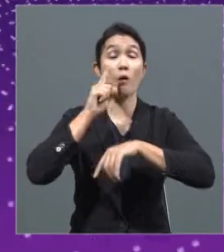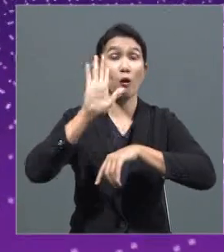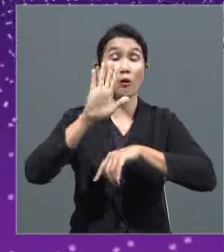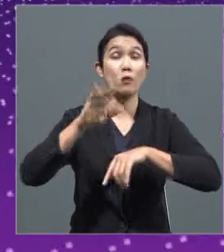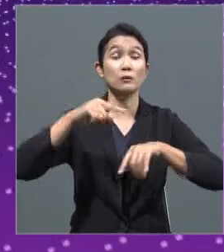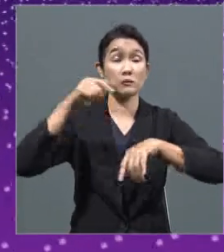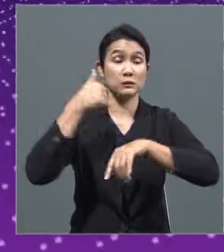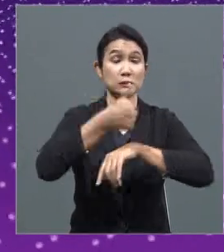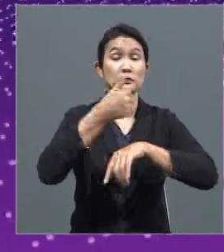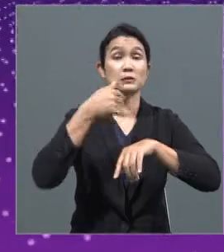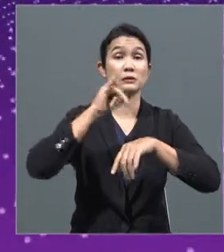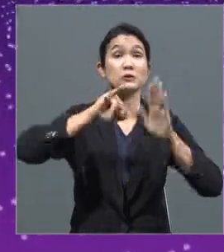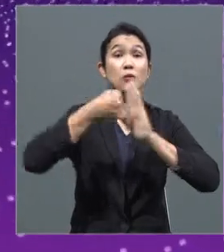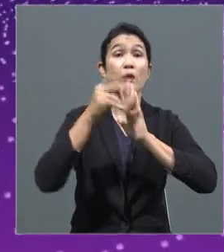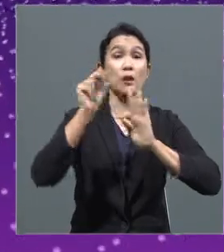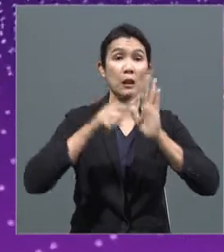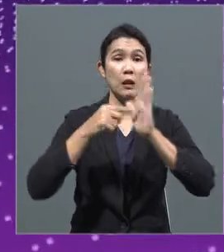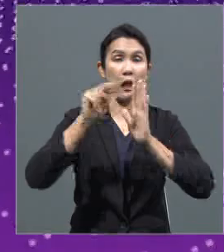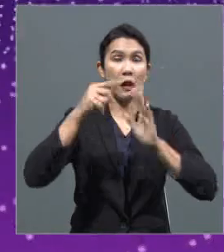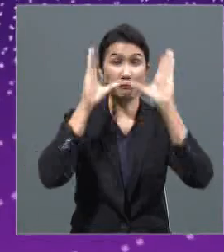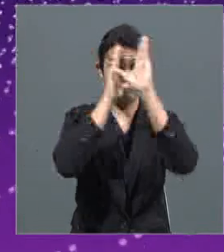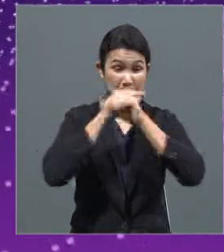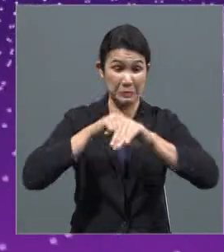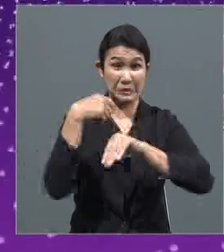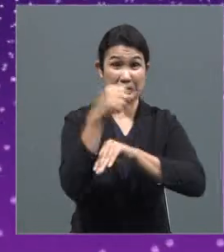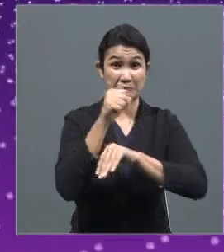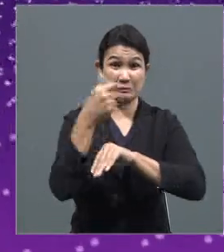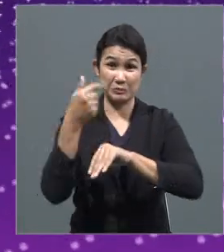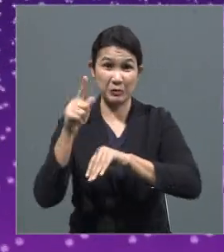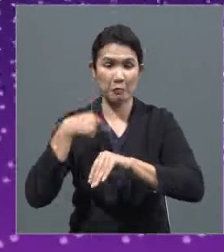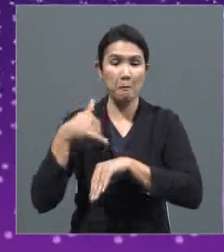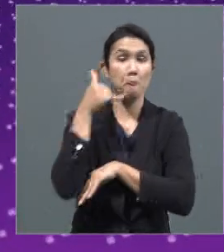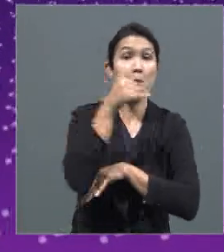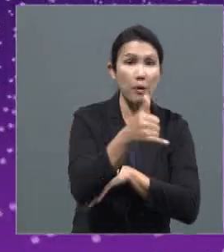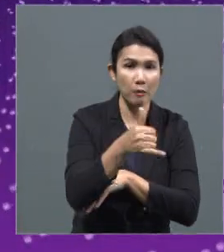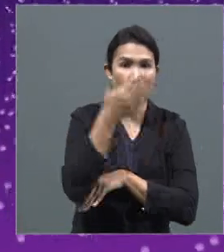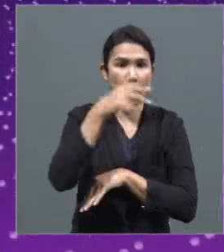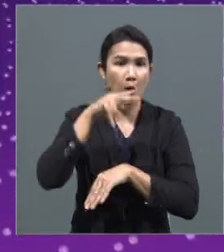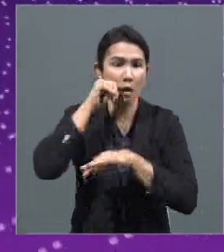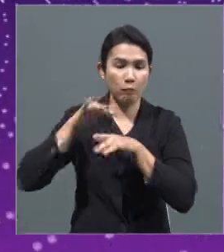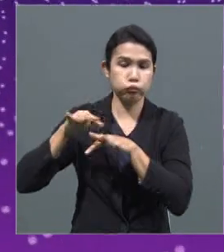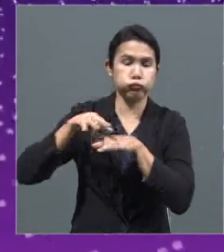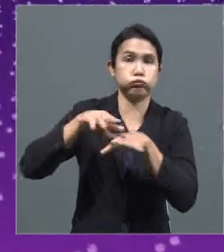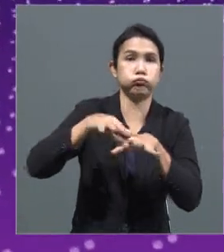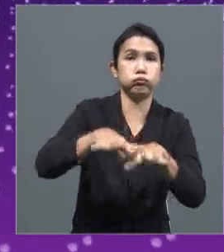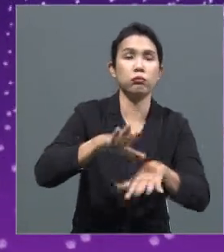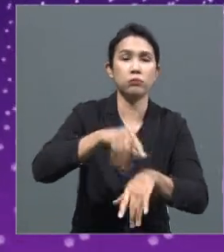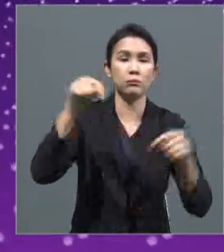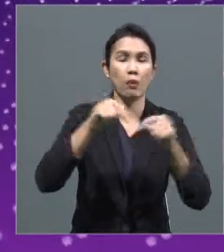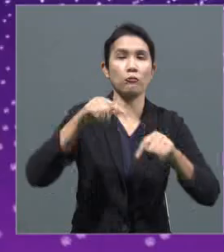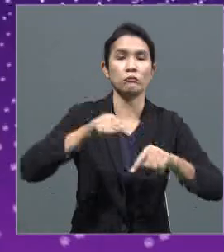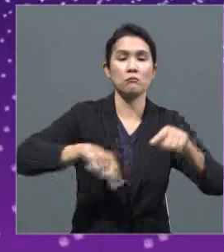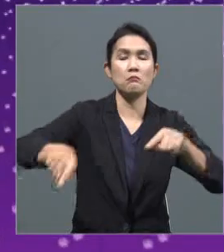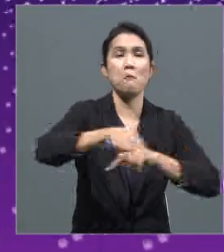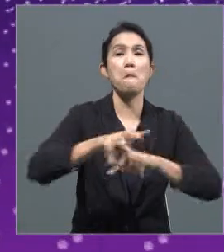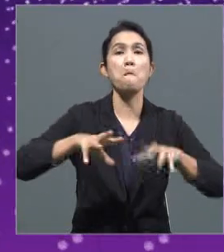นี้ต้องลงพื้นที่ไปด้วยตัวเองเลยนะ4ทุ่ม5ทุ่มก็ยังคงทำงานกันอยู่เนื่องจากว่าน้ำเนี่ยมันจะไหลเข้าในเขตเทศบาลเมืองน่านนั่นเอง